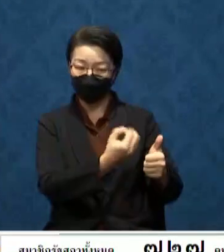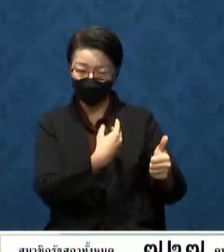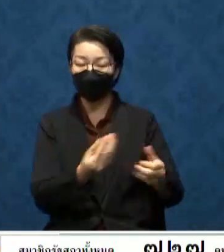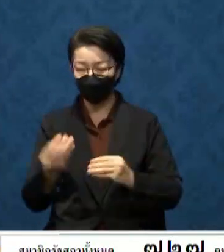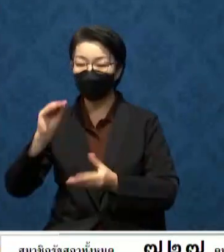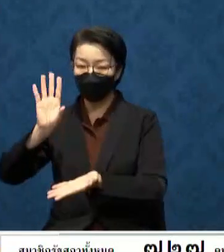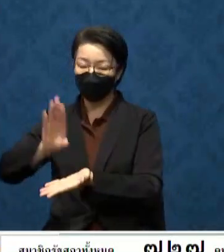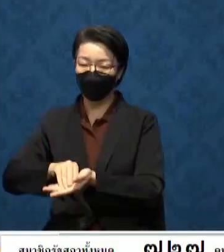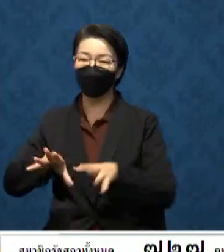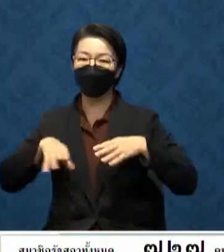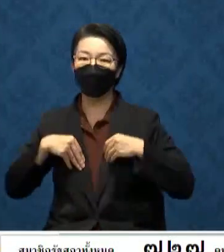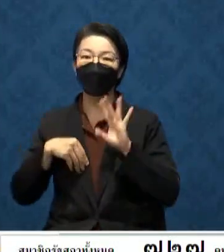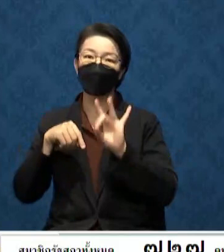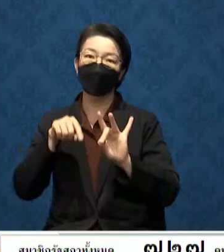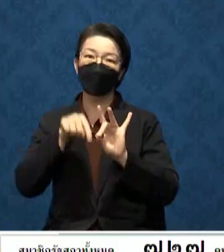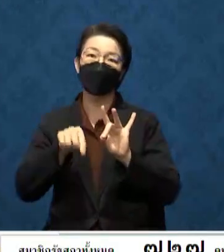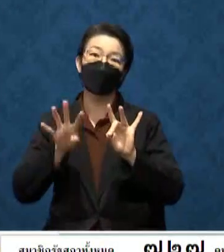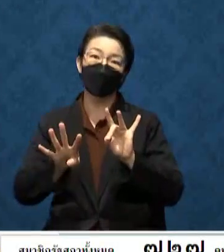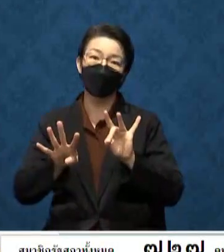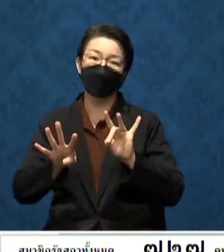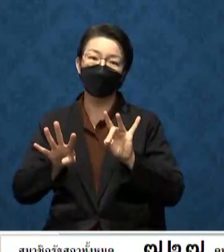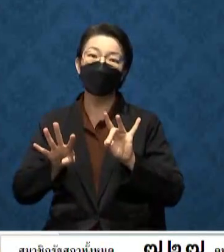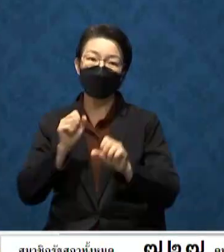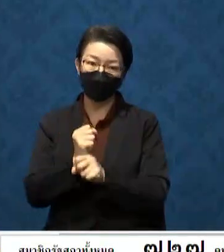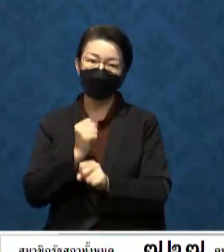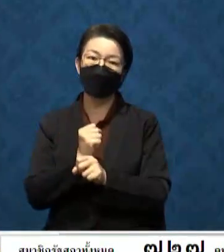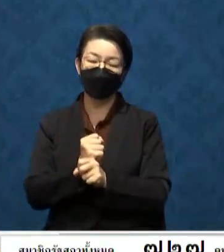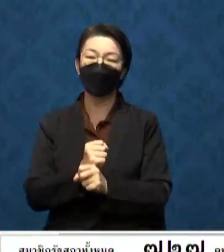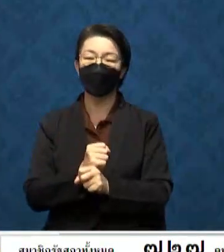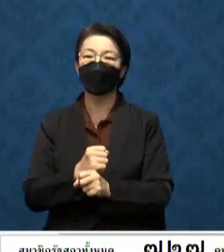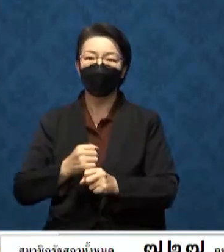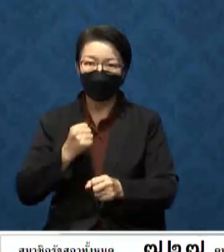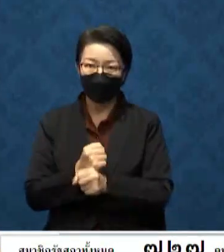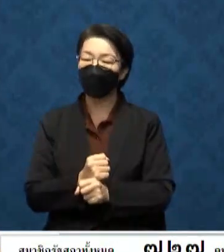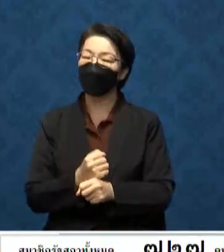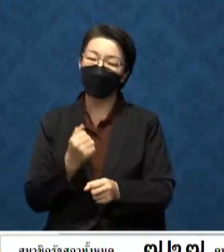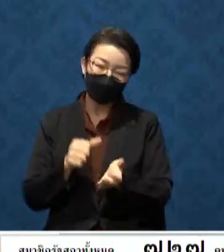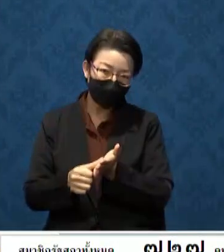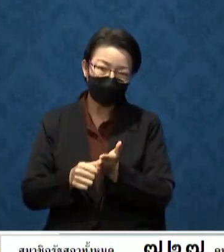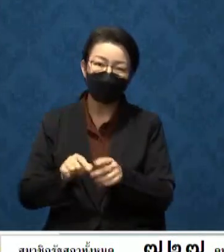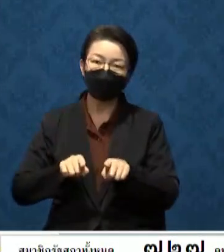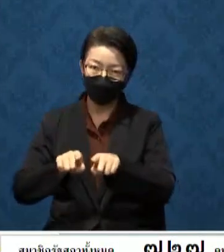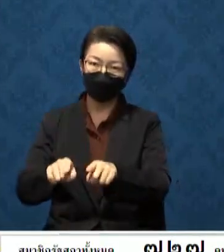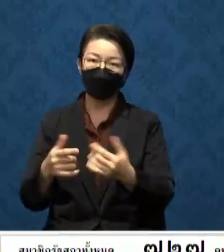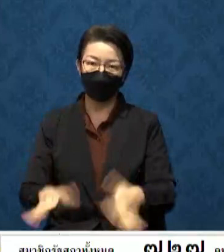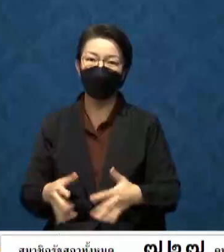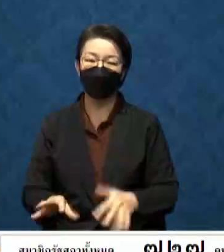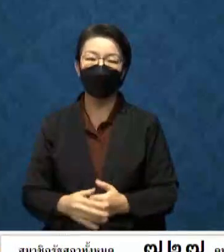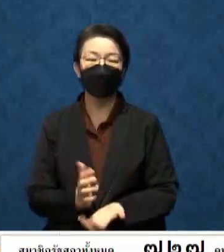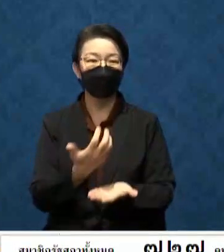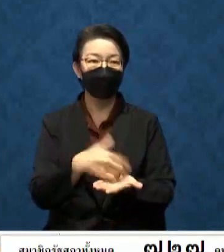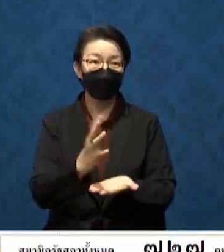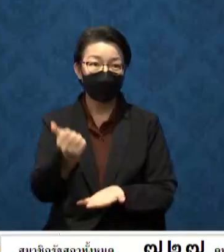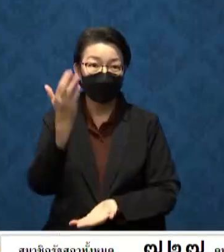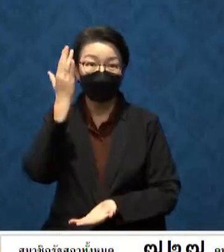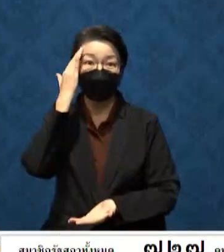8.4 นะครับให้มีการปรับปรุงให้มีความสอดคล้องตลอดเวลาอยู่แล้วก็ขออนุญาตกลับเรียนด้วยเหตุผลนี้กรรมาธิการจึงเห็นว่